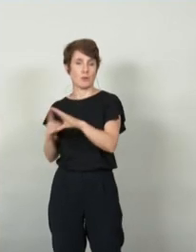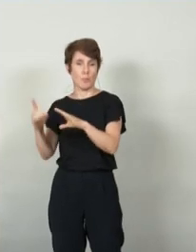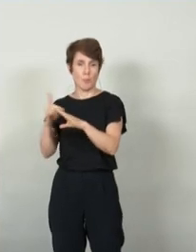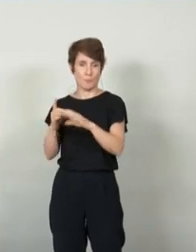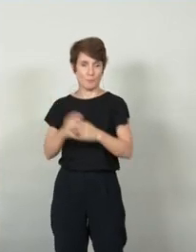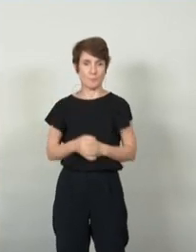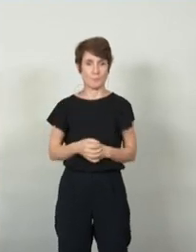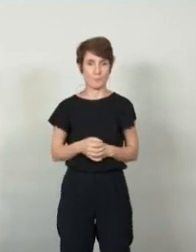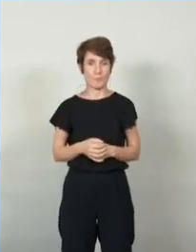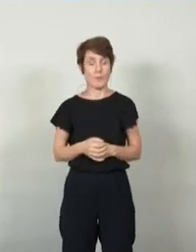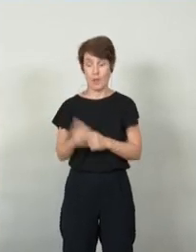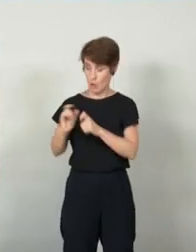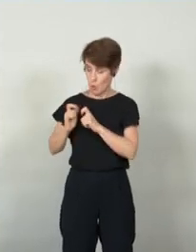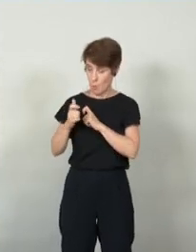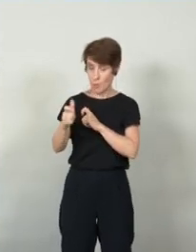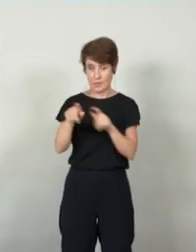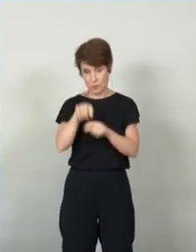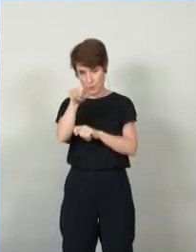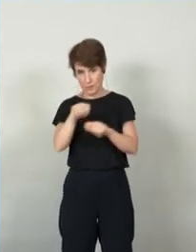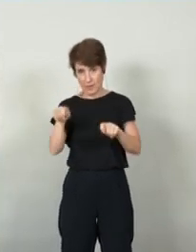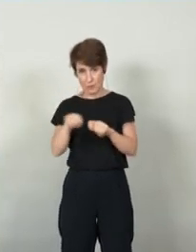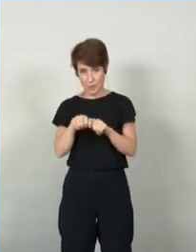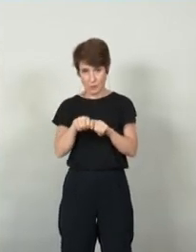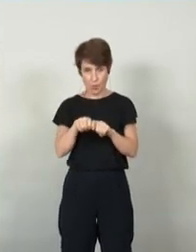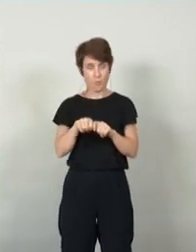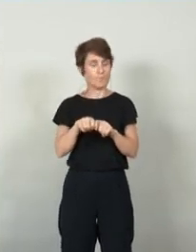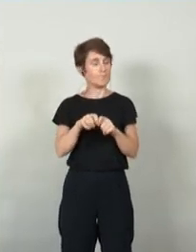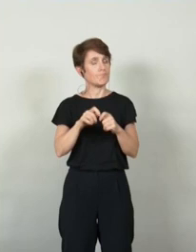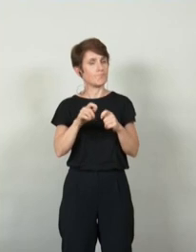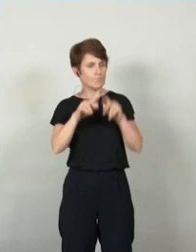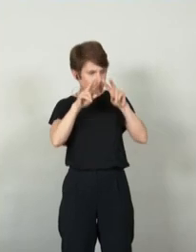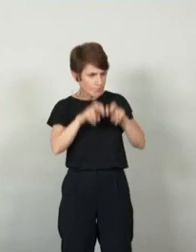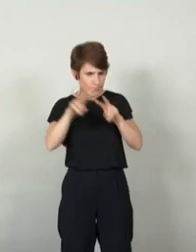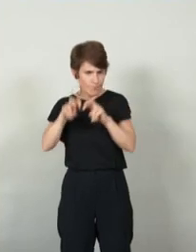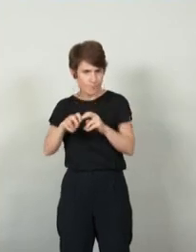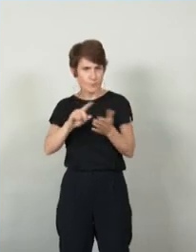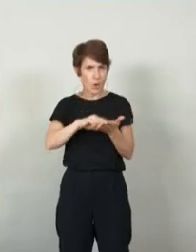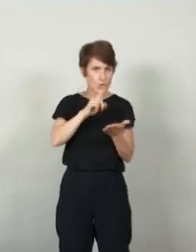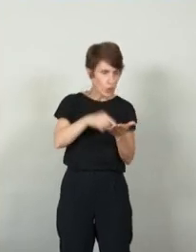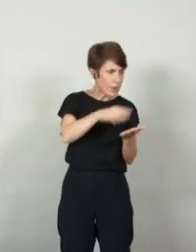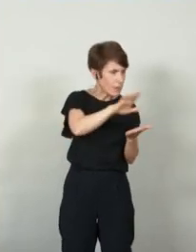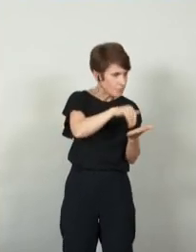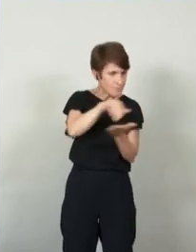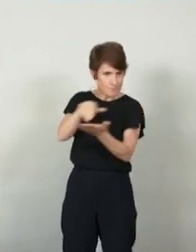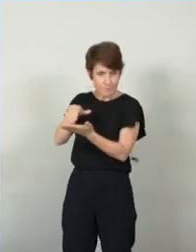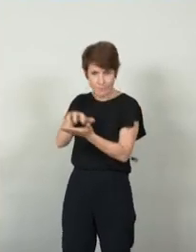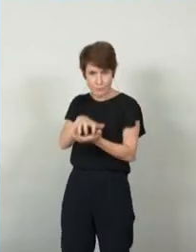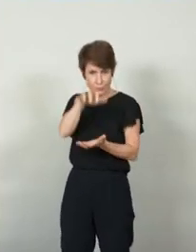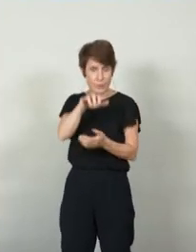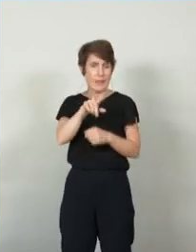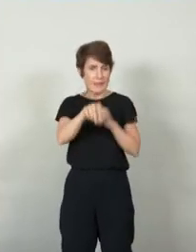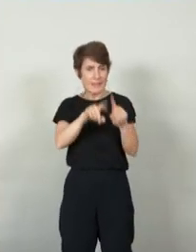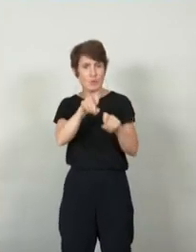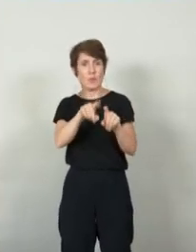d'évaluation a combiné plusieurs méthodes et sources avec le comité des partenaires des questionnaires et ateliers et